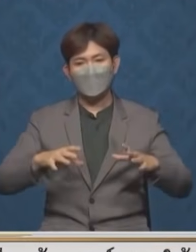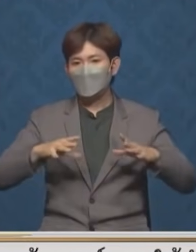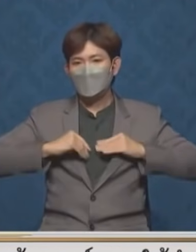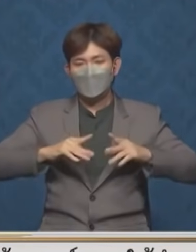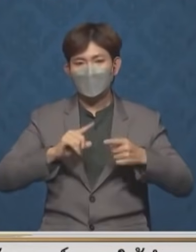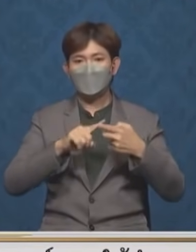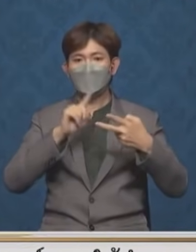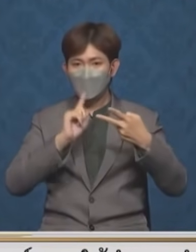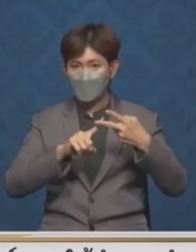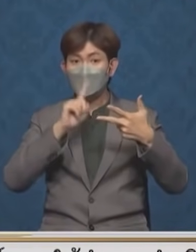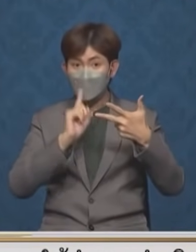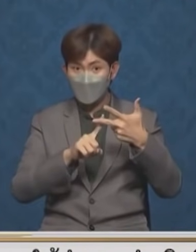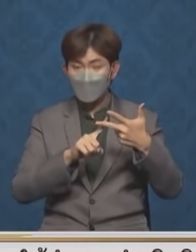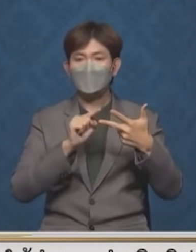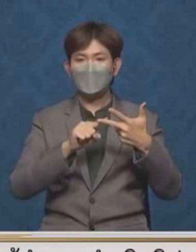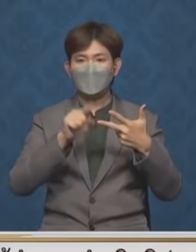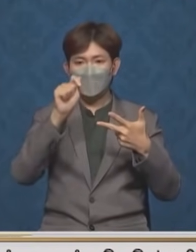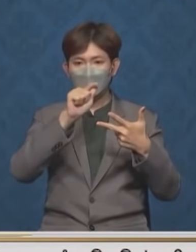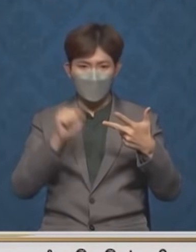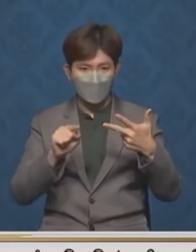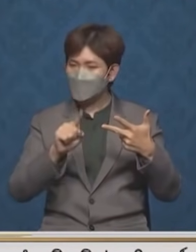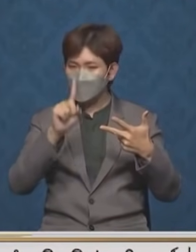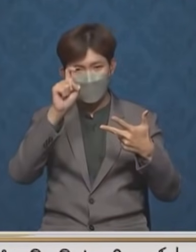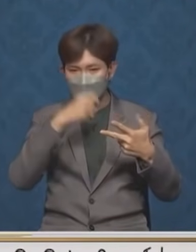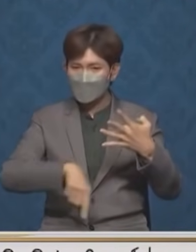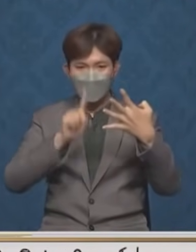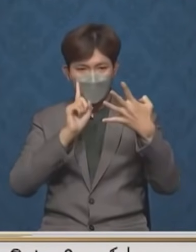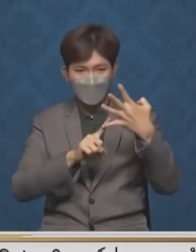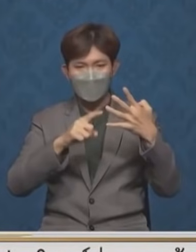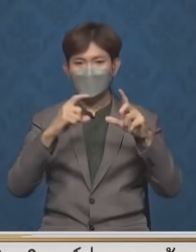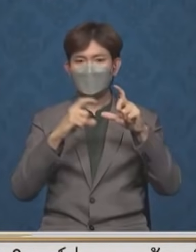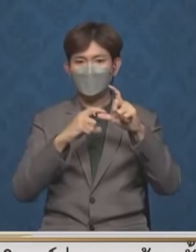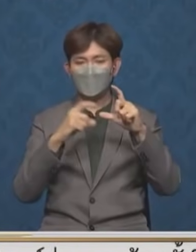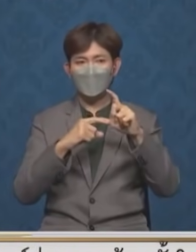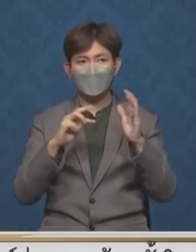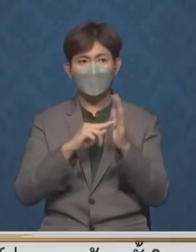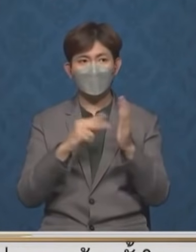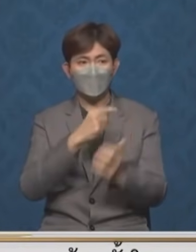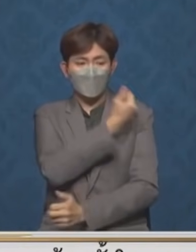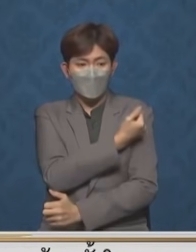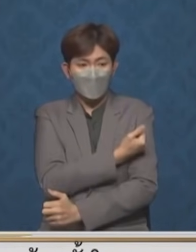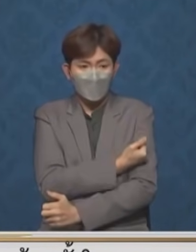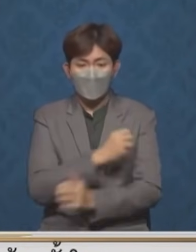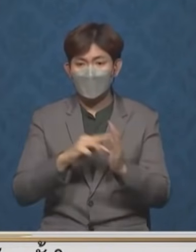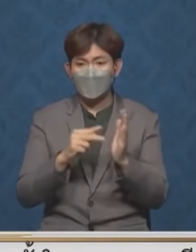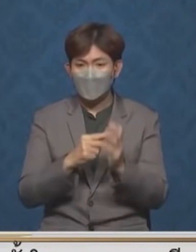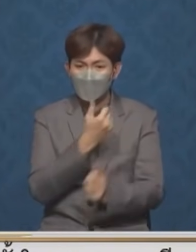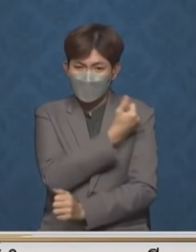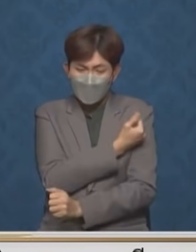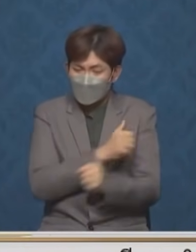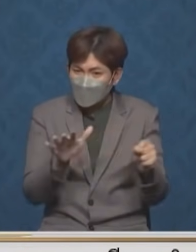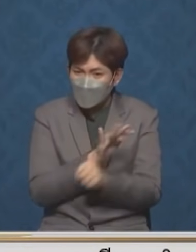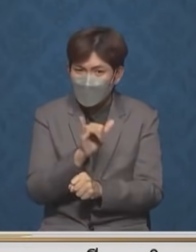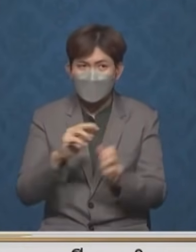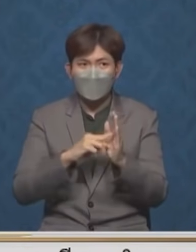ได้สุดท้ายต้องฉีดไฟเซอร์เป็นเข็มที่4ถ้าอย่างนี้เรียกวัคซีนเต็มแขนมันไม่ใช่เต็มแขนอย่างนี้เรียกว่า